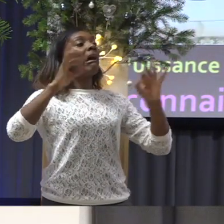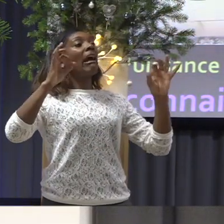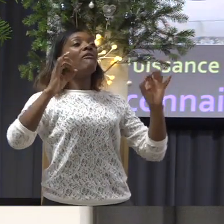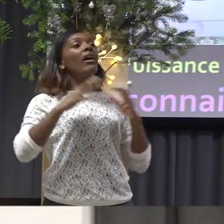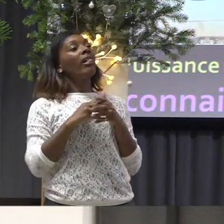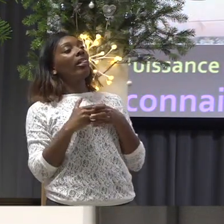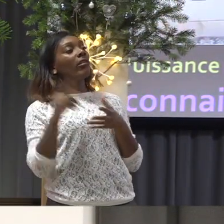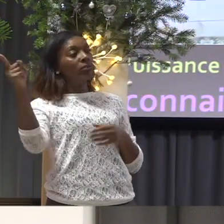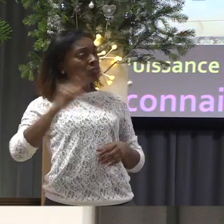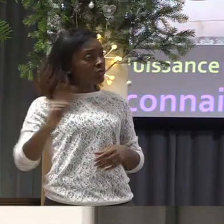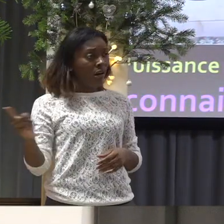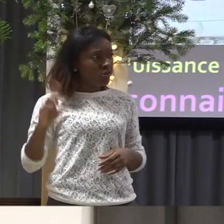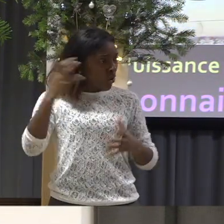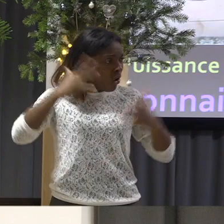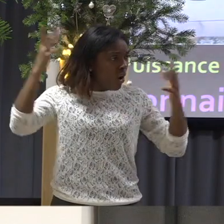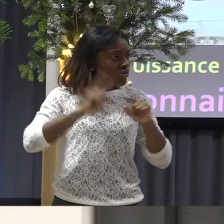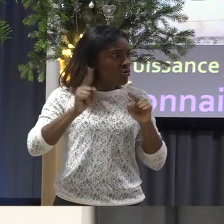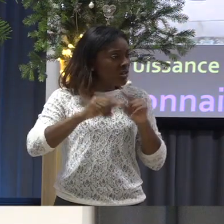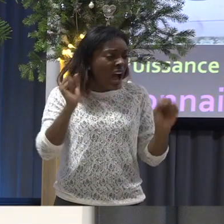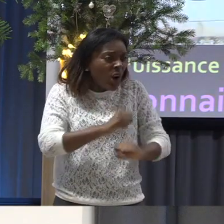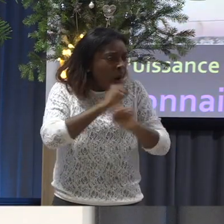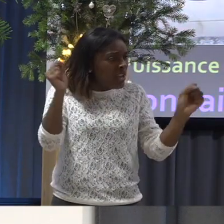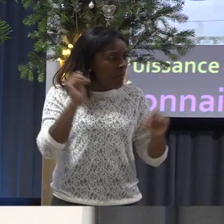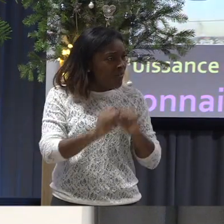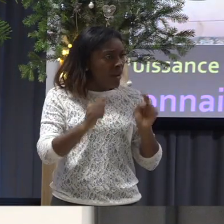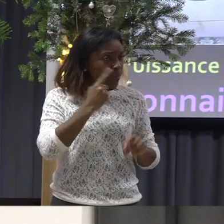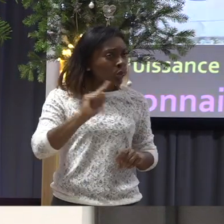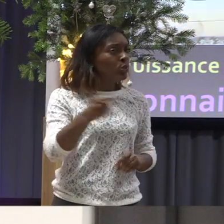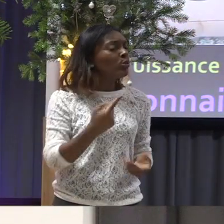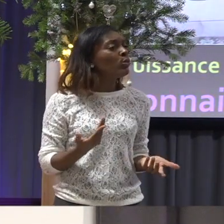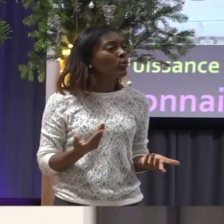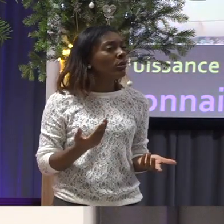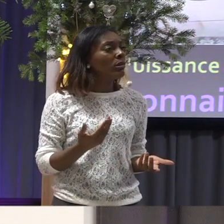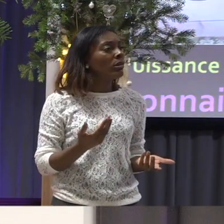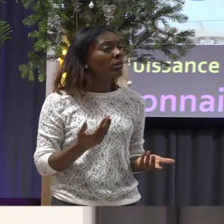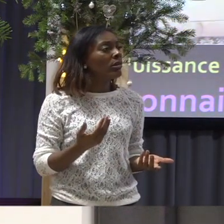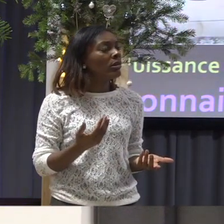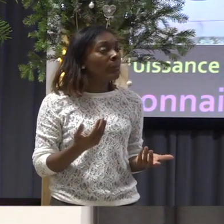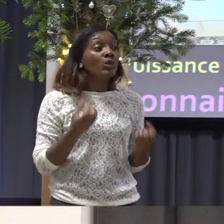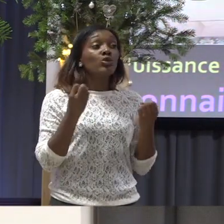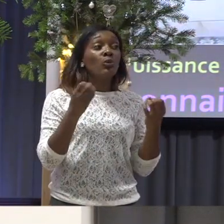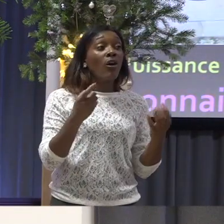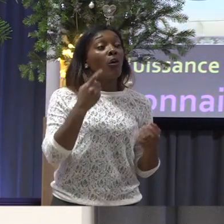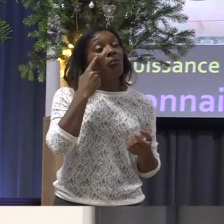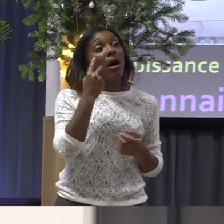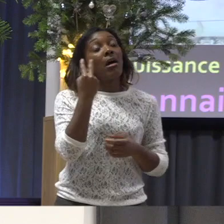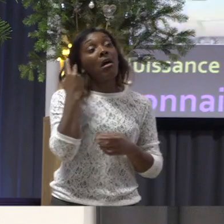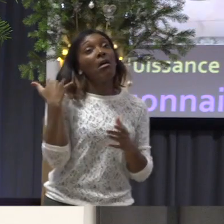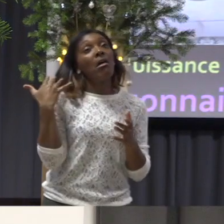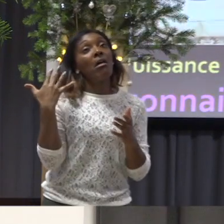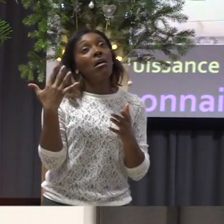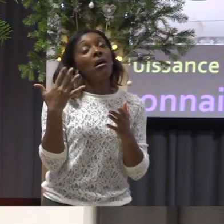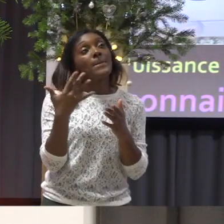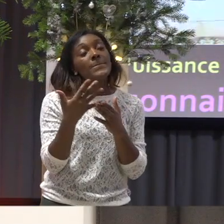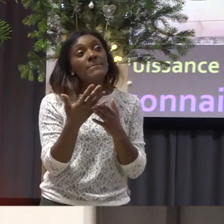des merveilles, Dieu a fait des grandes choses. Et on arrive parfois, lorsqu'on est en train de faire le bilan de sa vie, de revoir